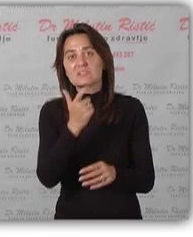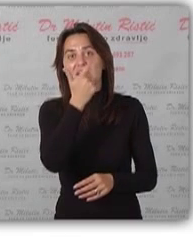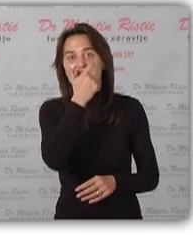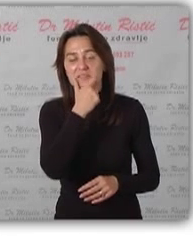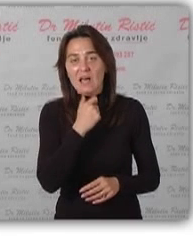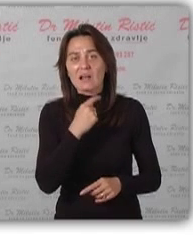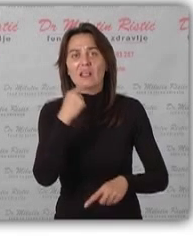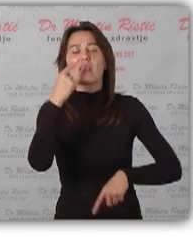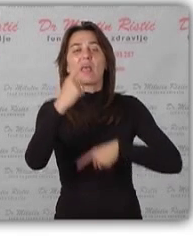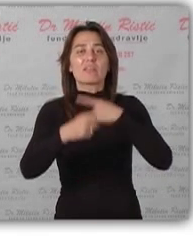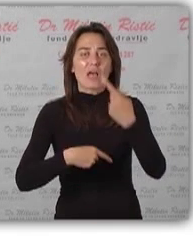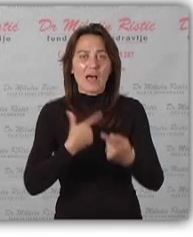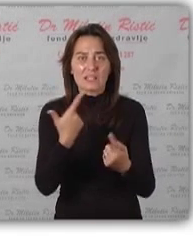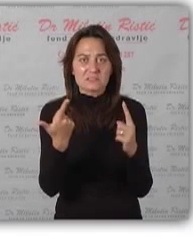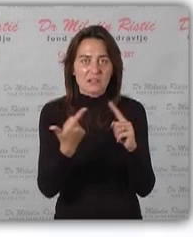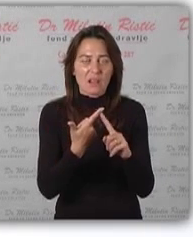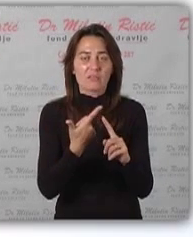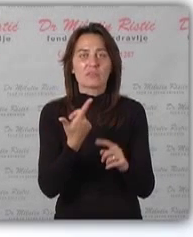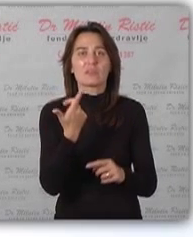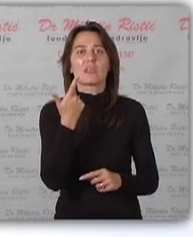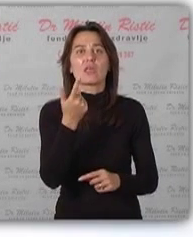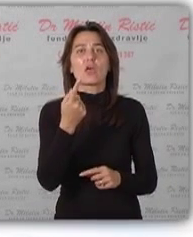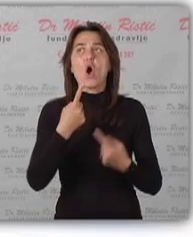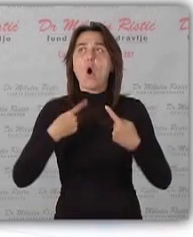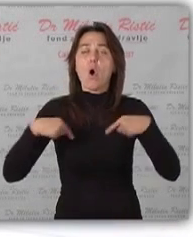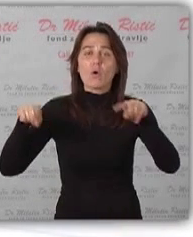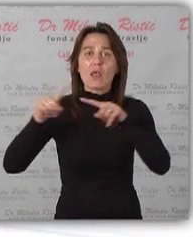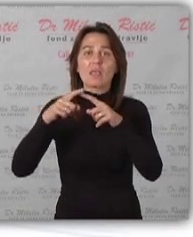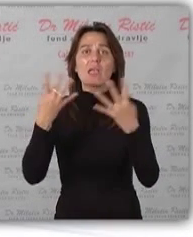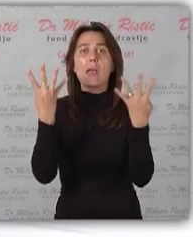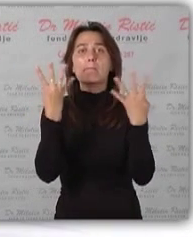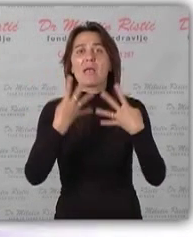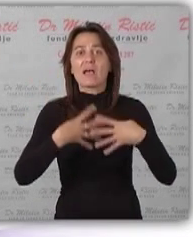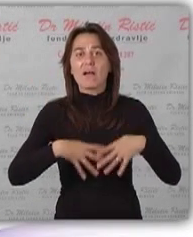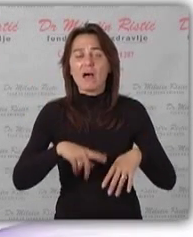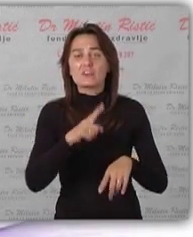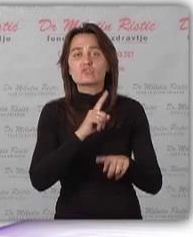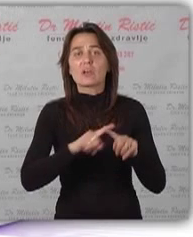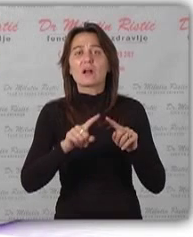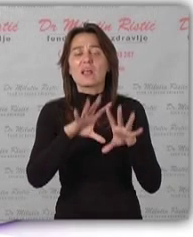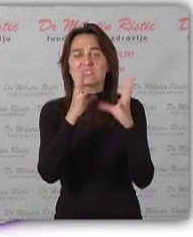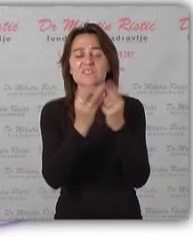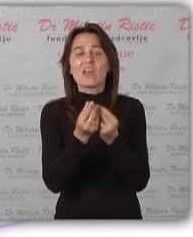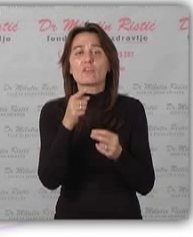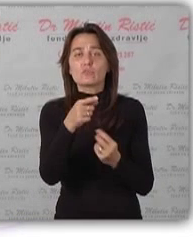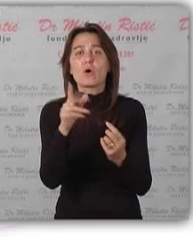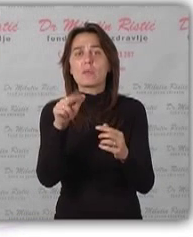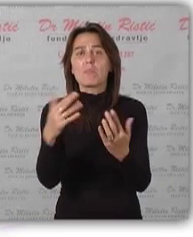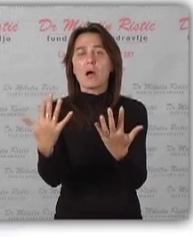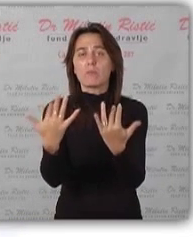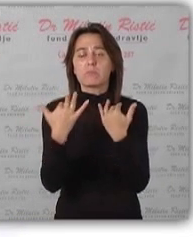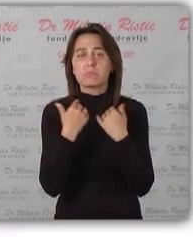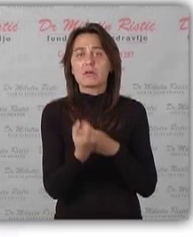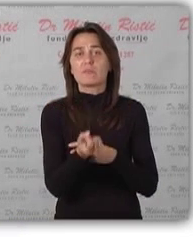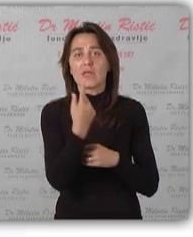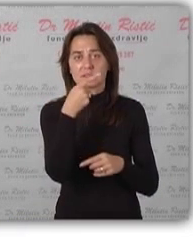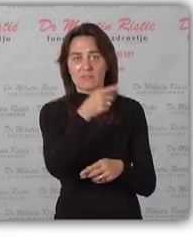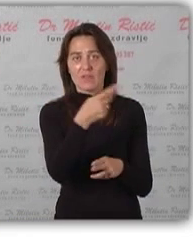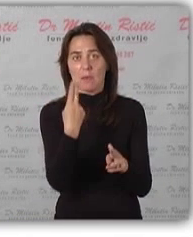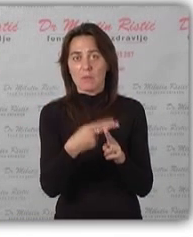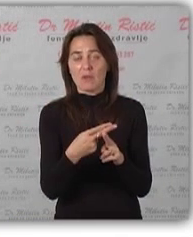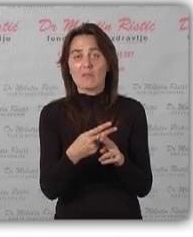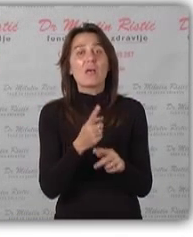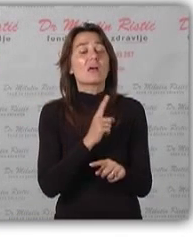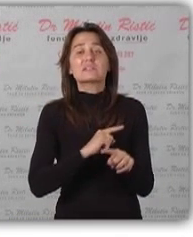Proces staranja, nasledni faktori, faktori okoline, mehanički činioci, sve to ima ulogu u nastanku